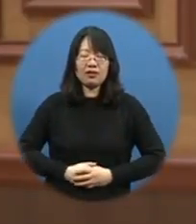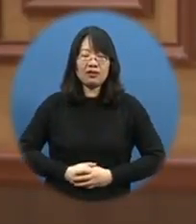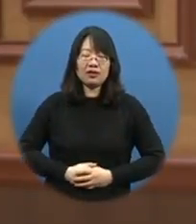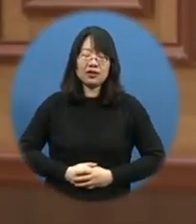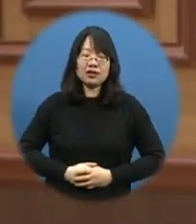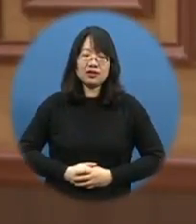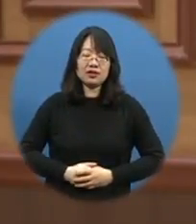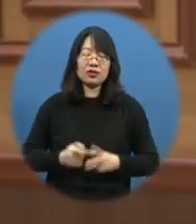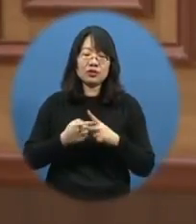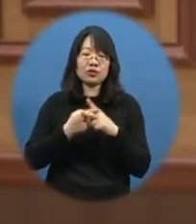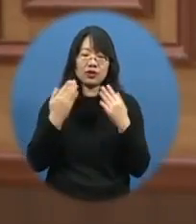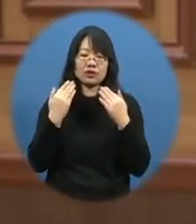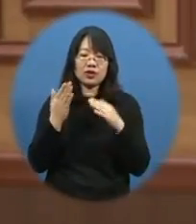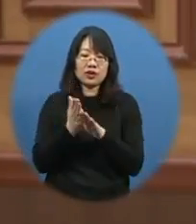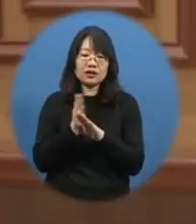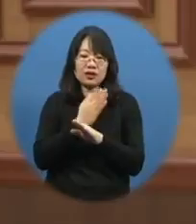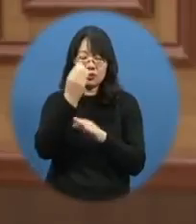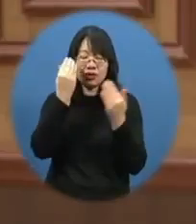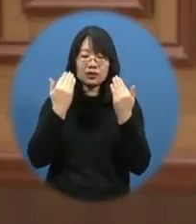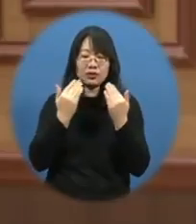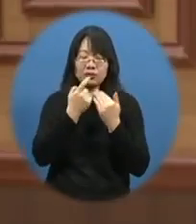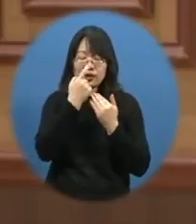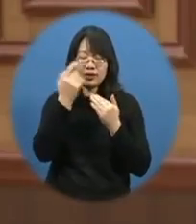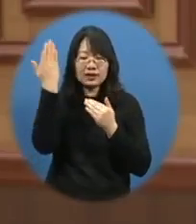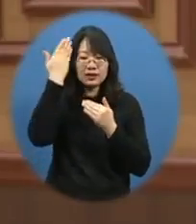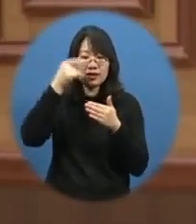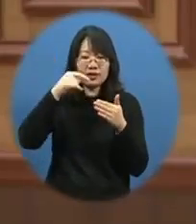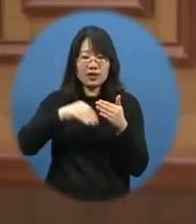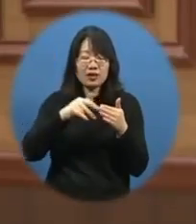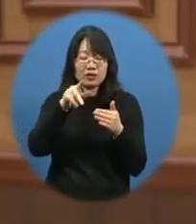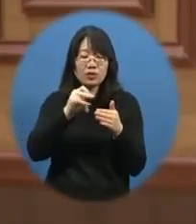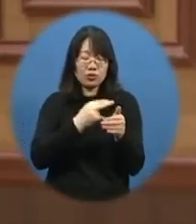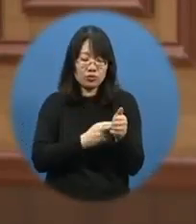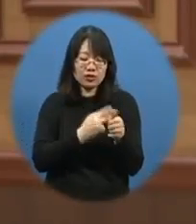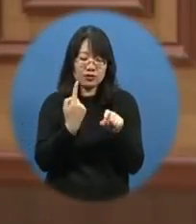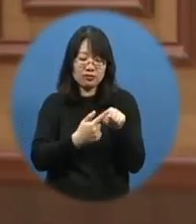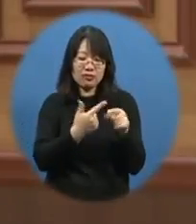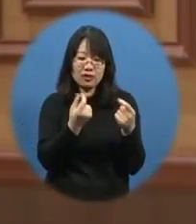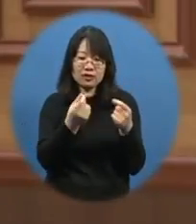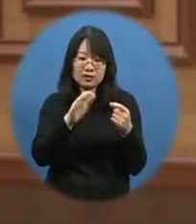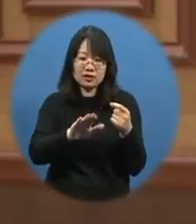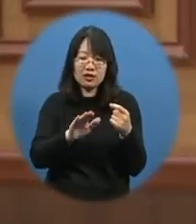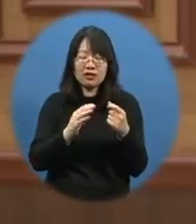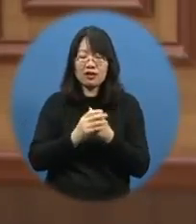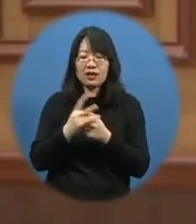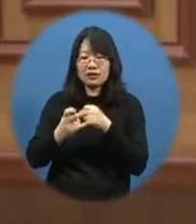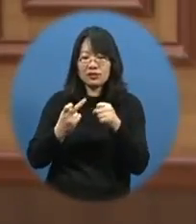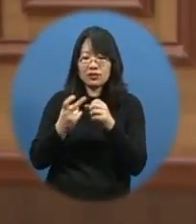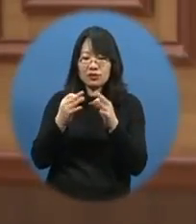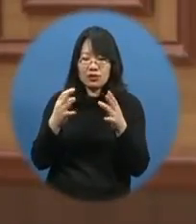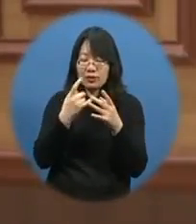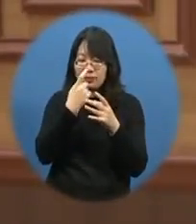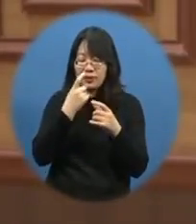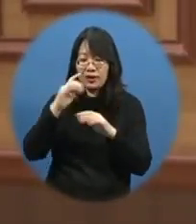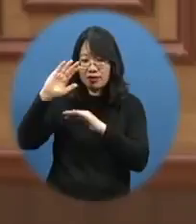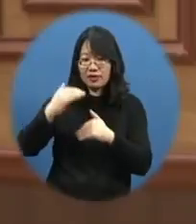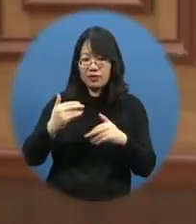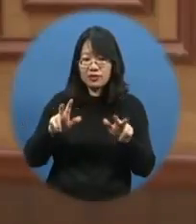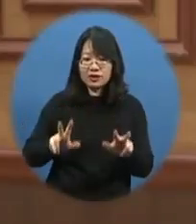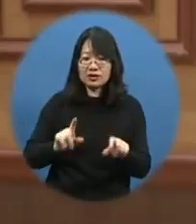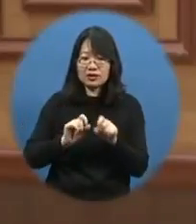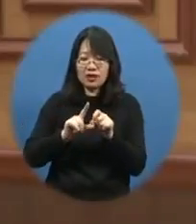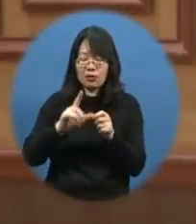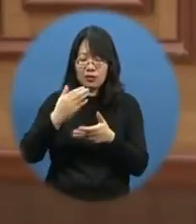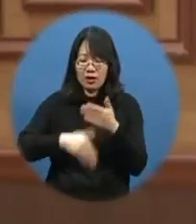어차피 초등학교에서 고등학교까지 배운 지식 중에서 우리 정 교수님도 마찬가지고 학교 12년 동안 배웠던 것이 지금